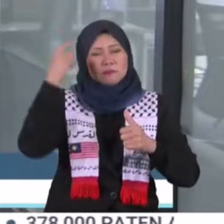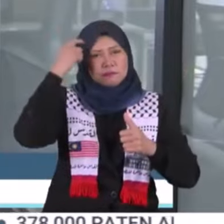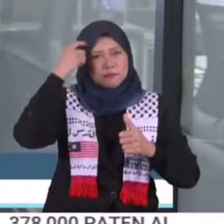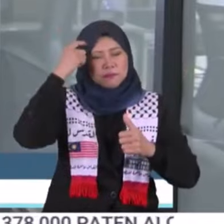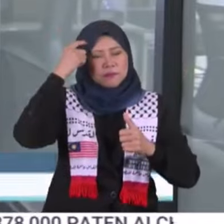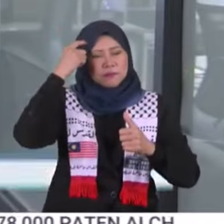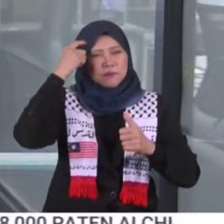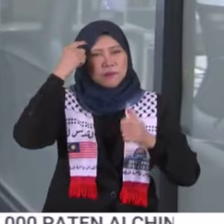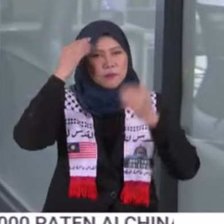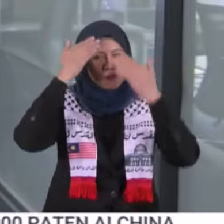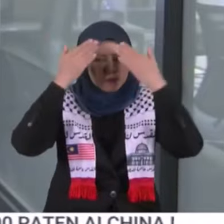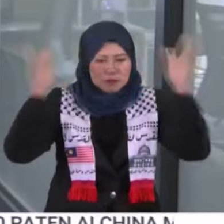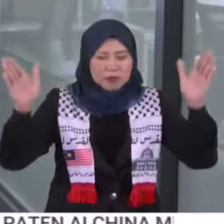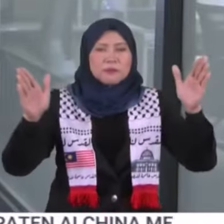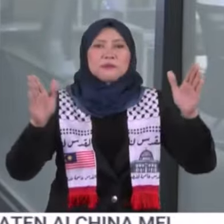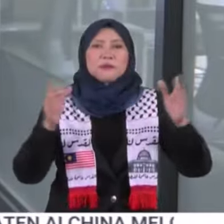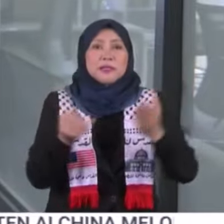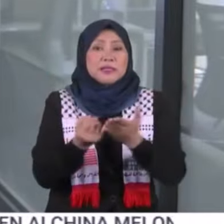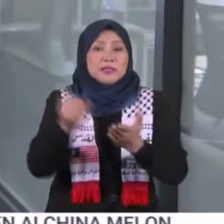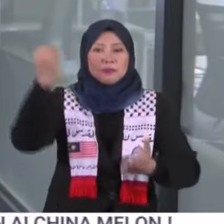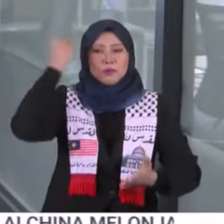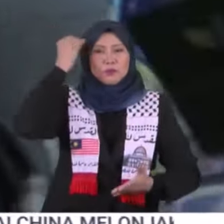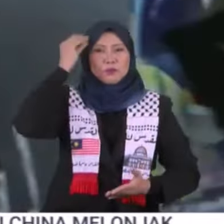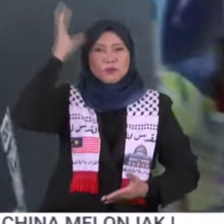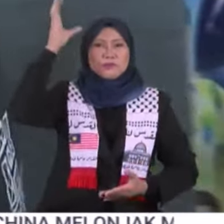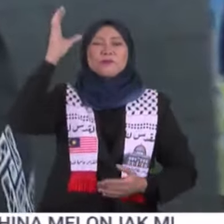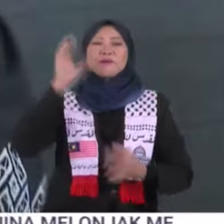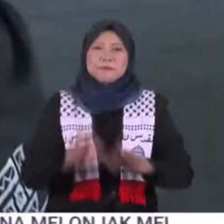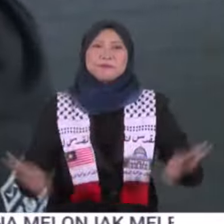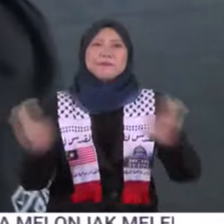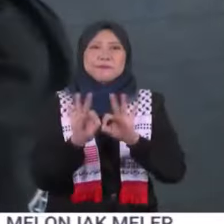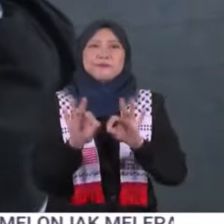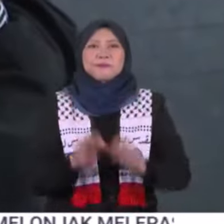merdeka, tetapi mengisinya dengan penuh ilmu. Itu yang sangat penting sebenarnya.